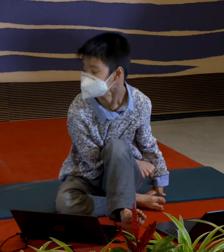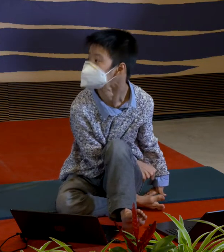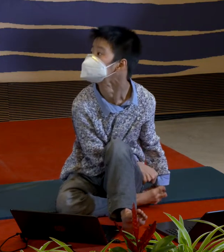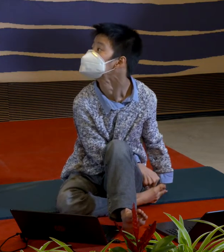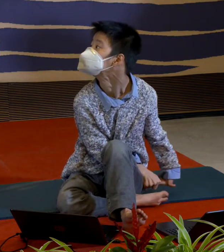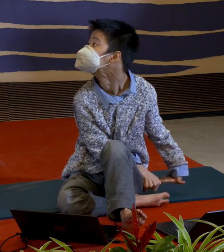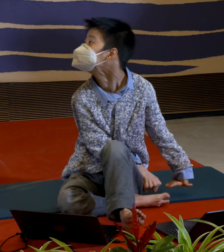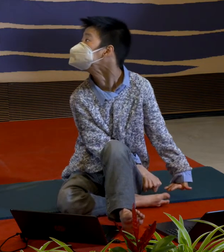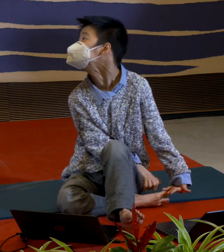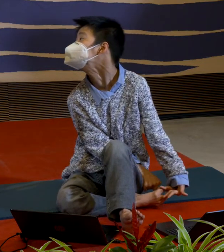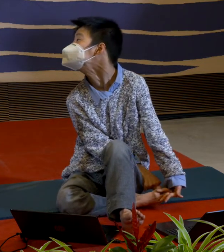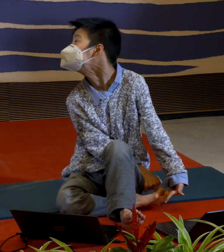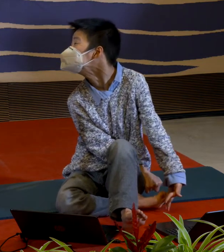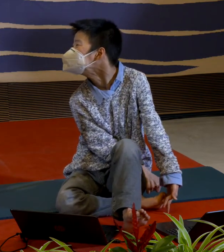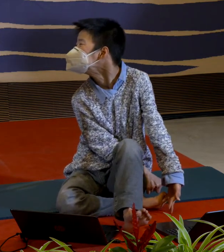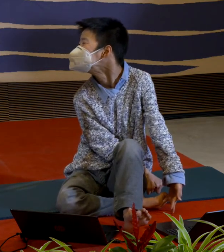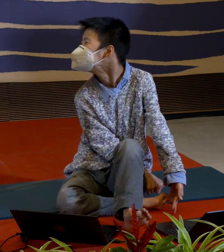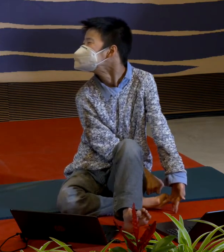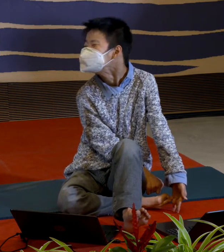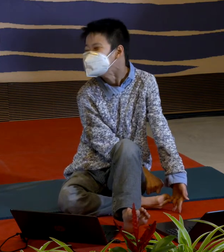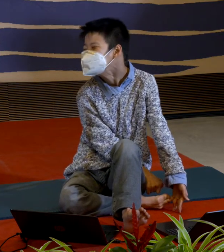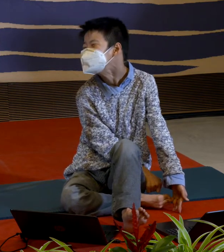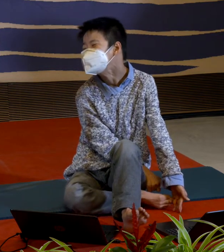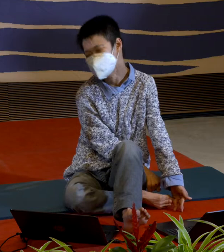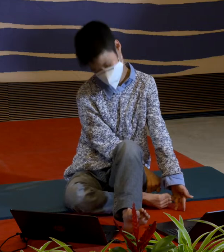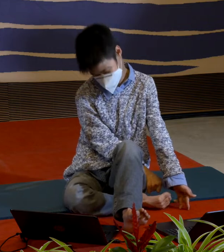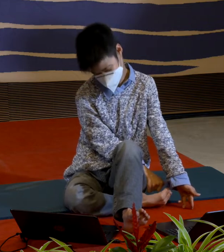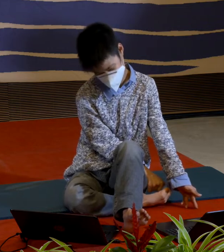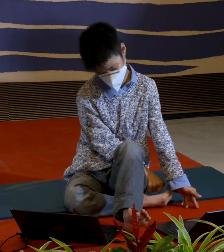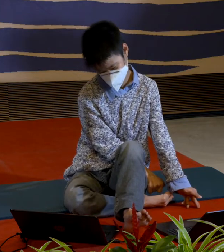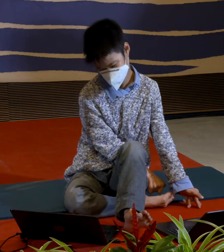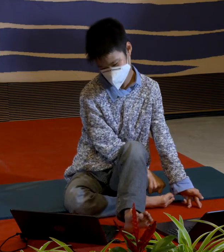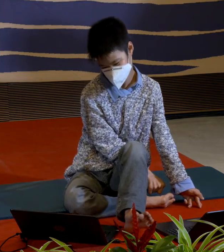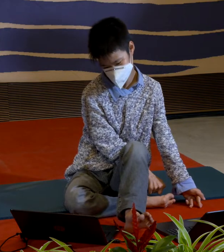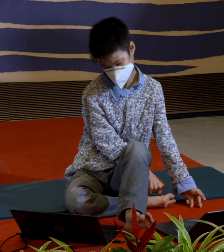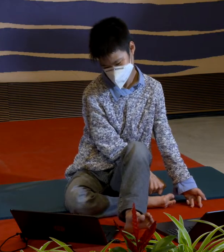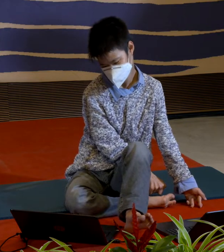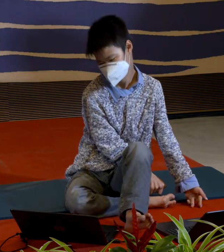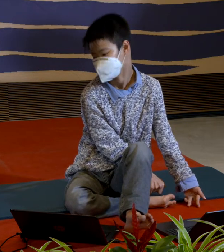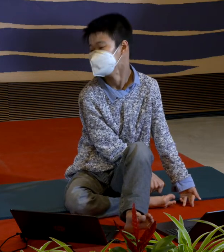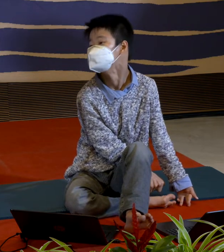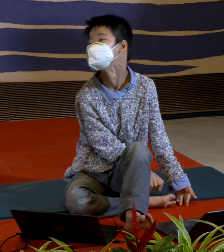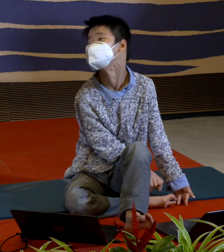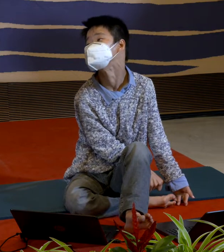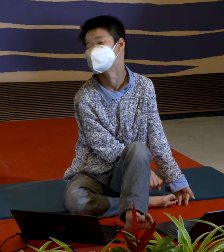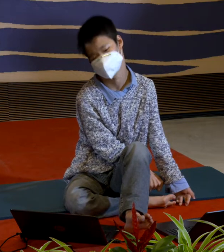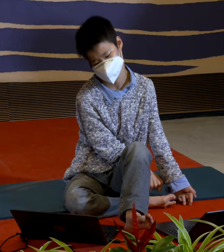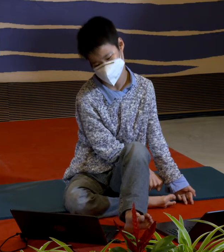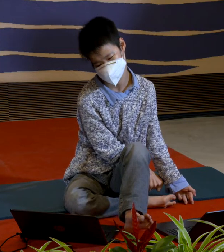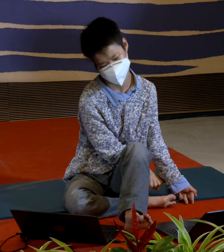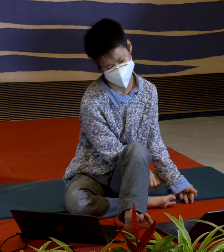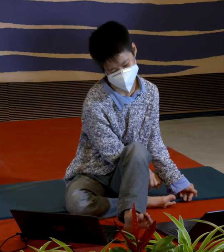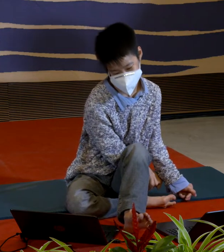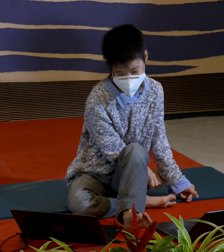la peur du malentendu, la peur d'une vision tronquée, qui me louperait du regard. Cependant, je ne veux pas